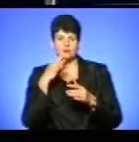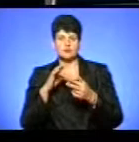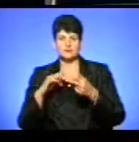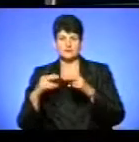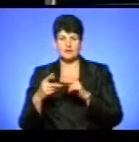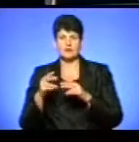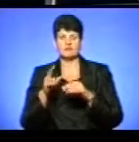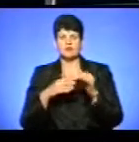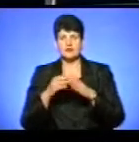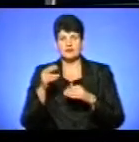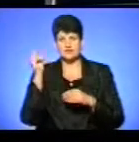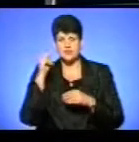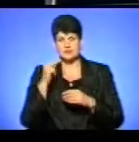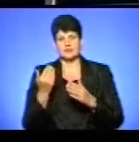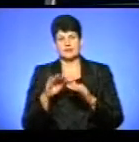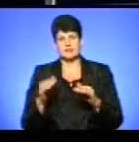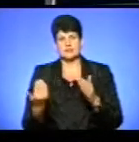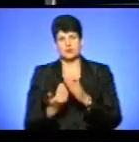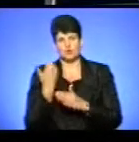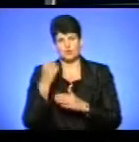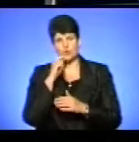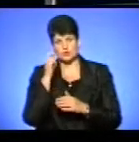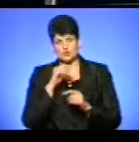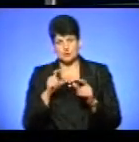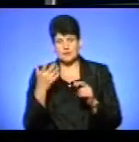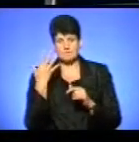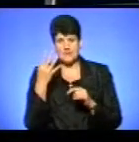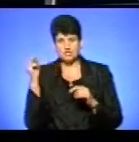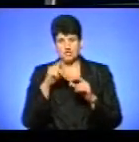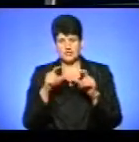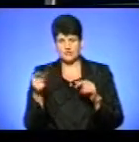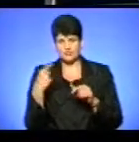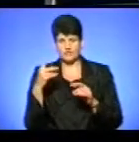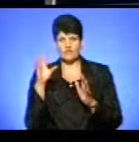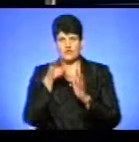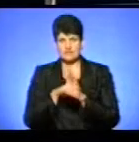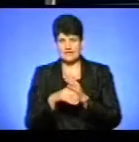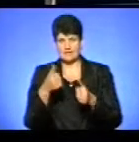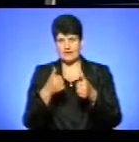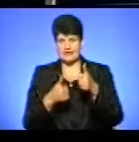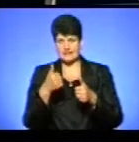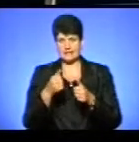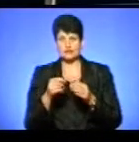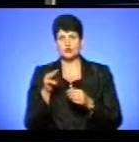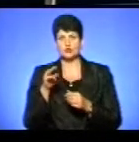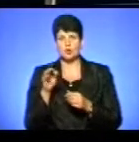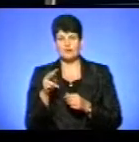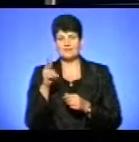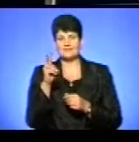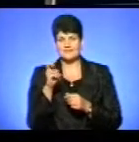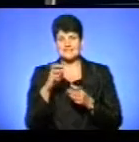навчати дітей за умовами нової української школи. 5 шкіл Тернопільщини увійшли до рейтингу топ-200 за результатами